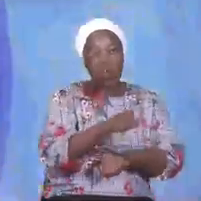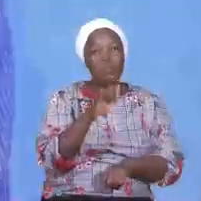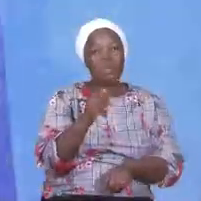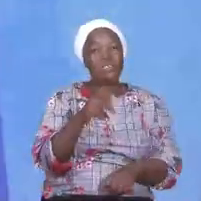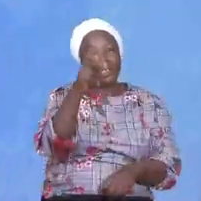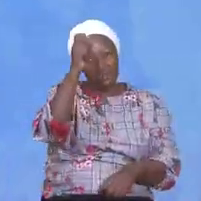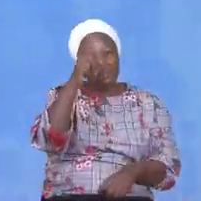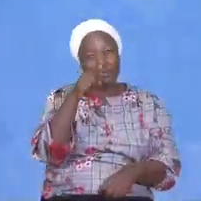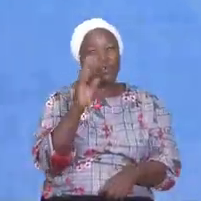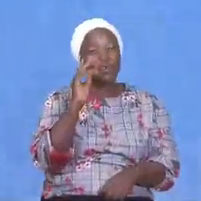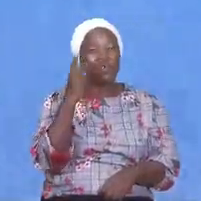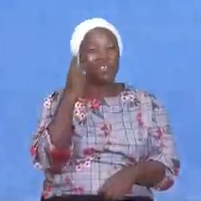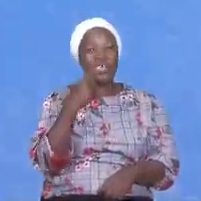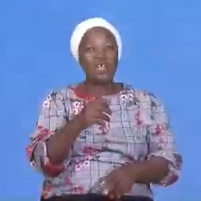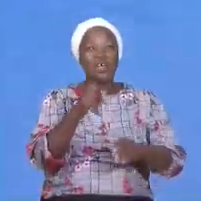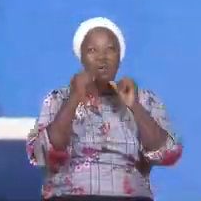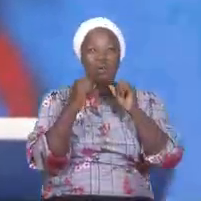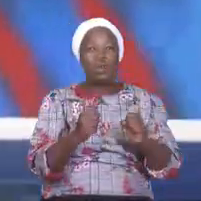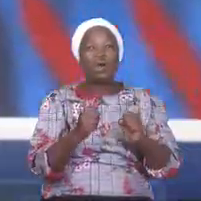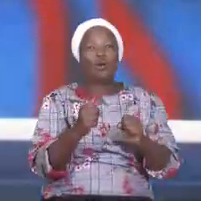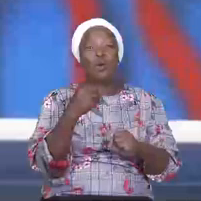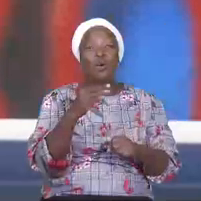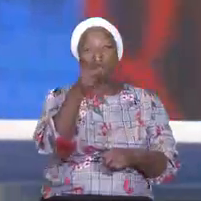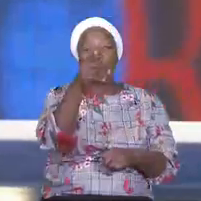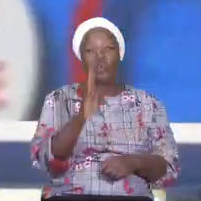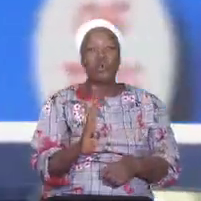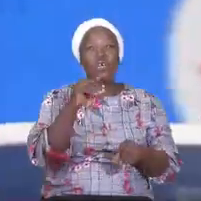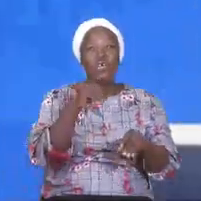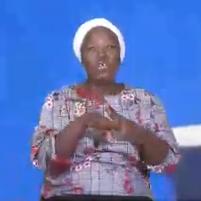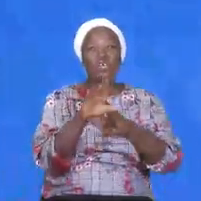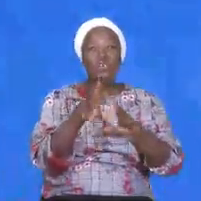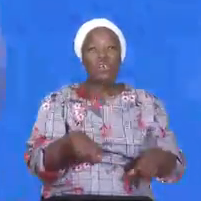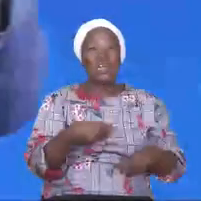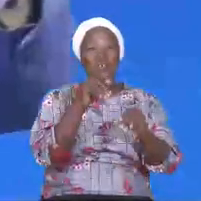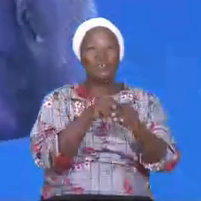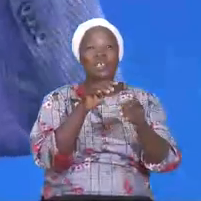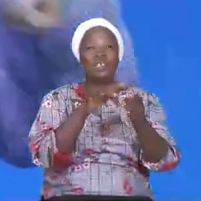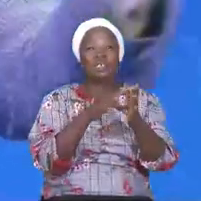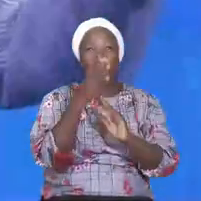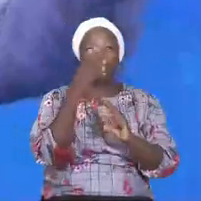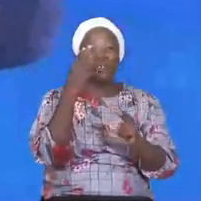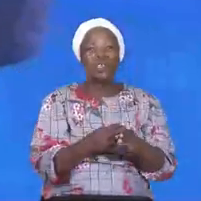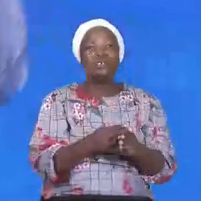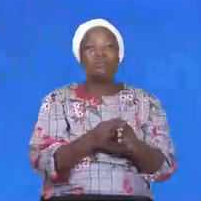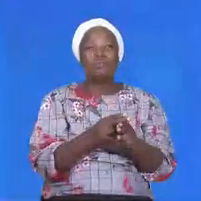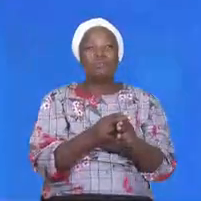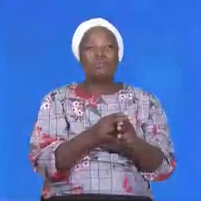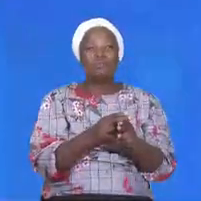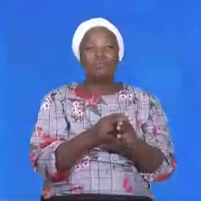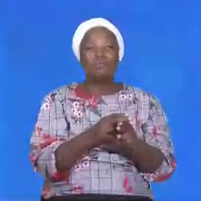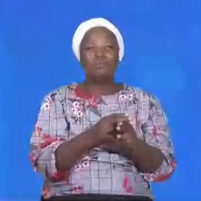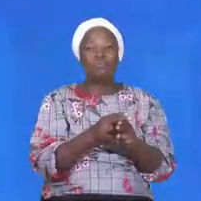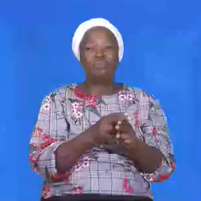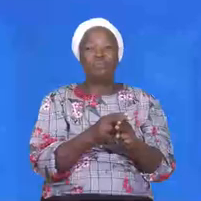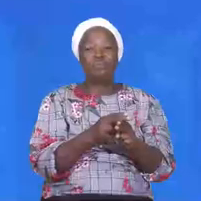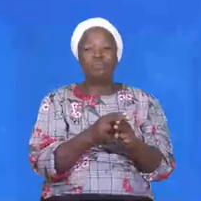Et quiconque a été opprimé par le diable, vaincu par le diable, ils verront la puissance de Dieu